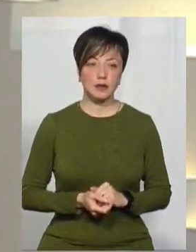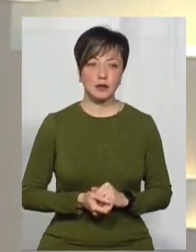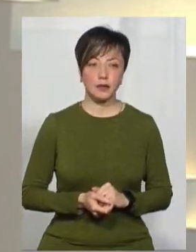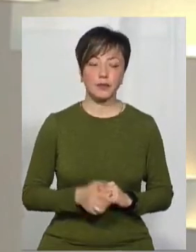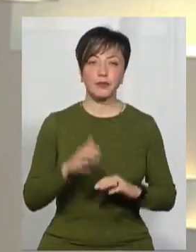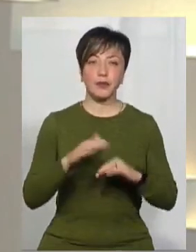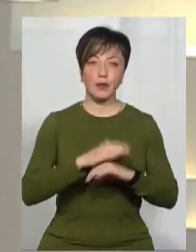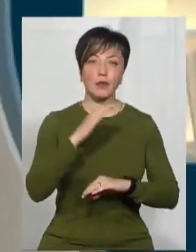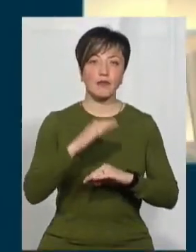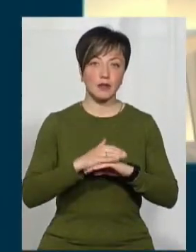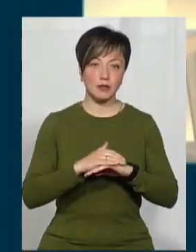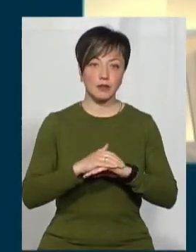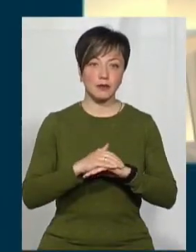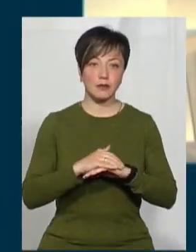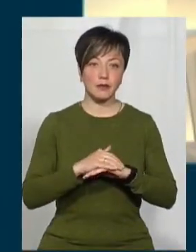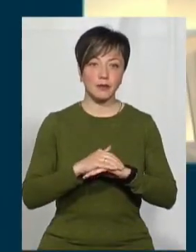Добрий вечір.